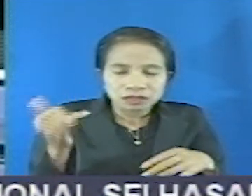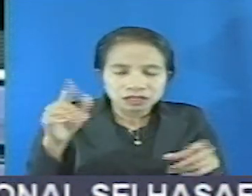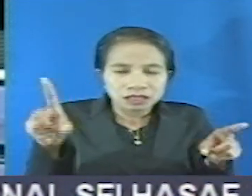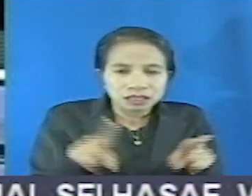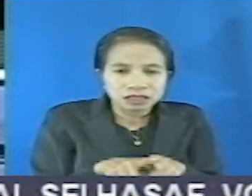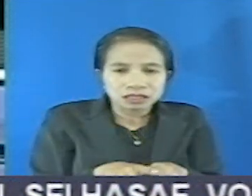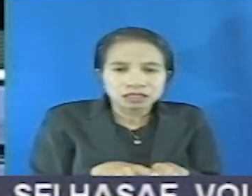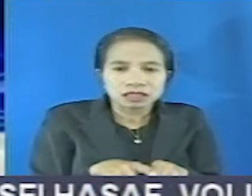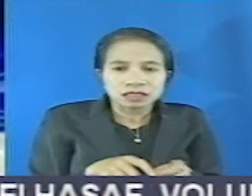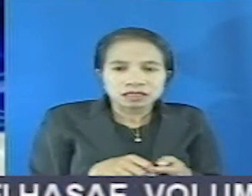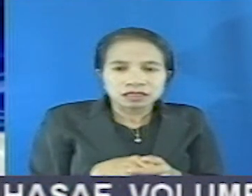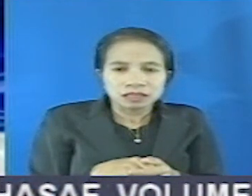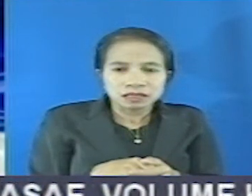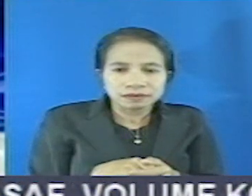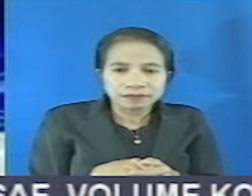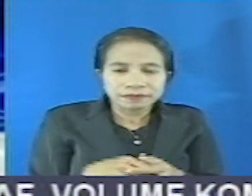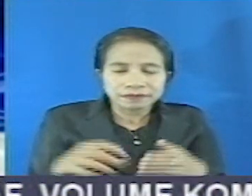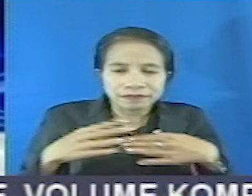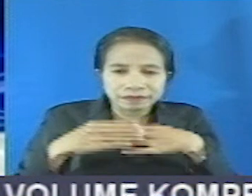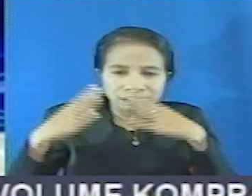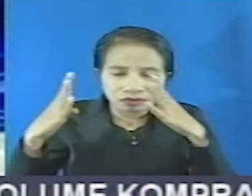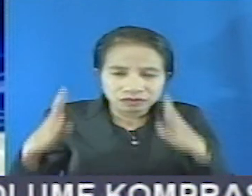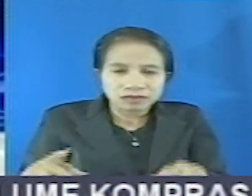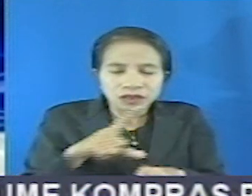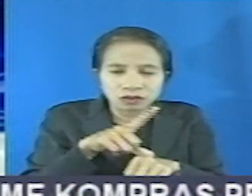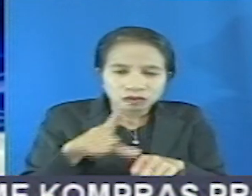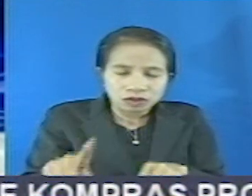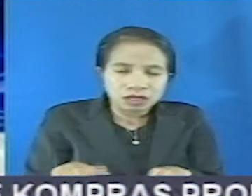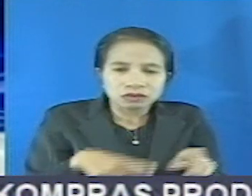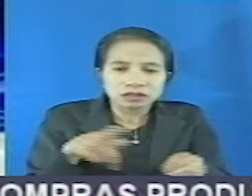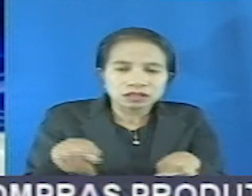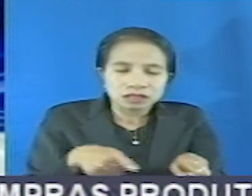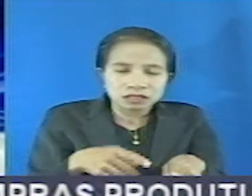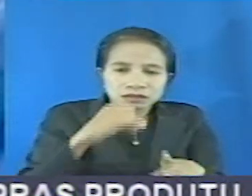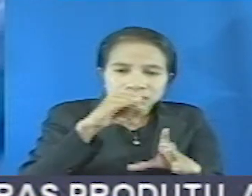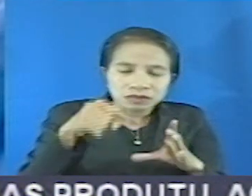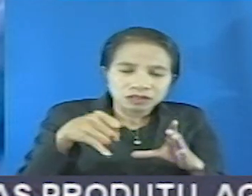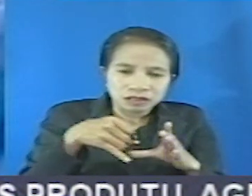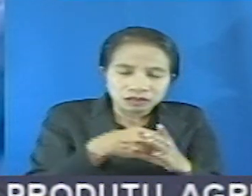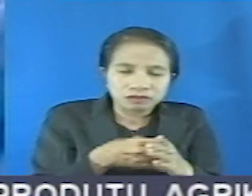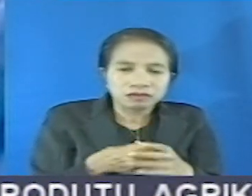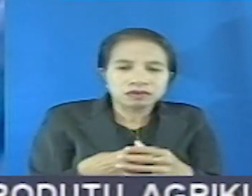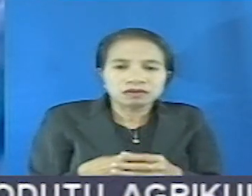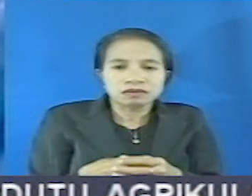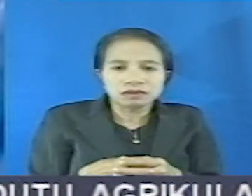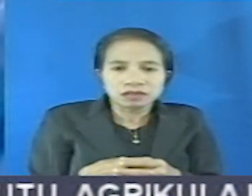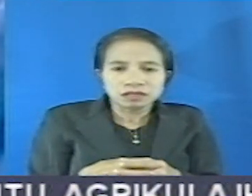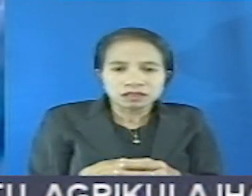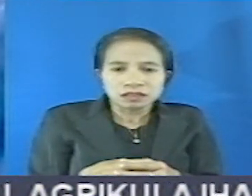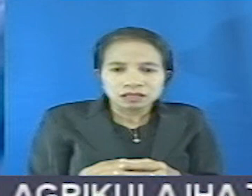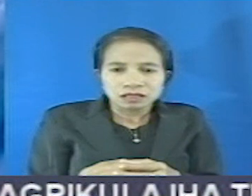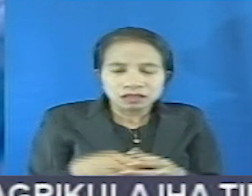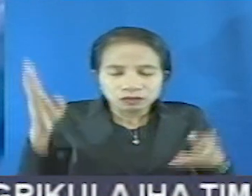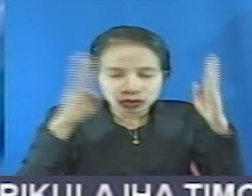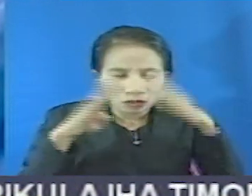sobele através autoridade local o parte sir debe envolve iha disputa dede halo mediação o sabele buka